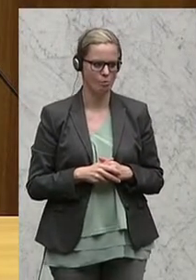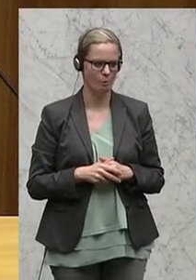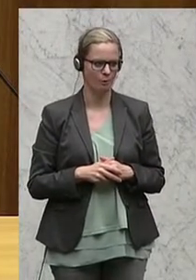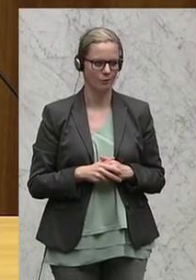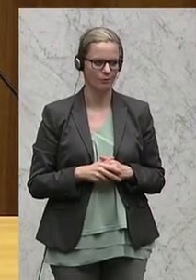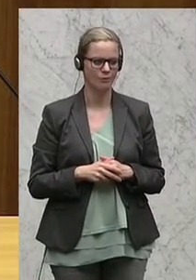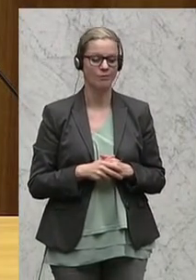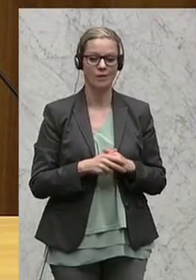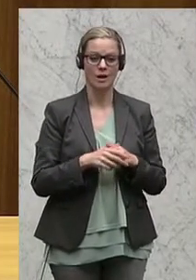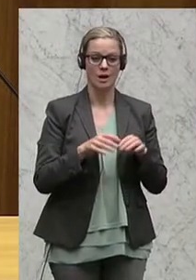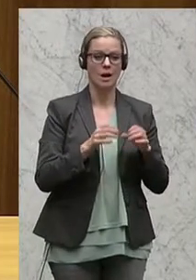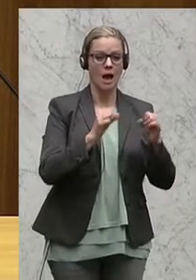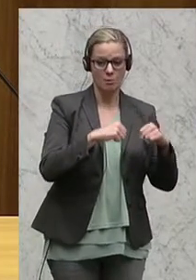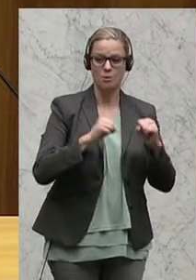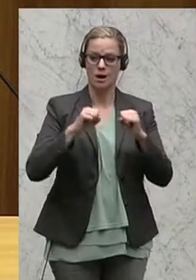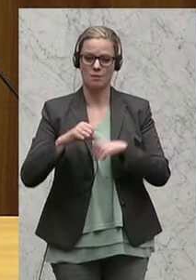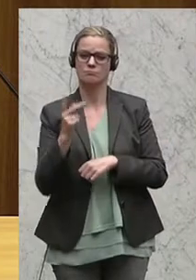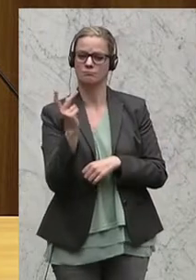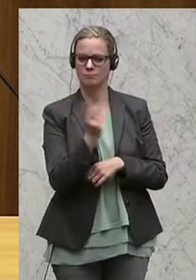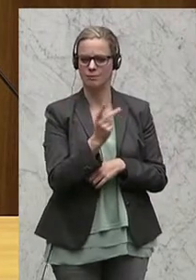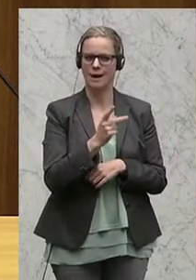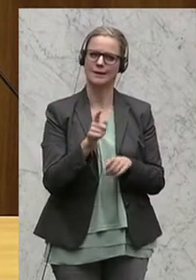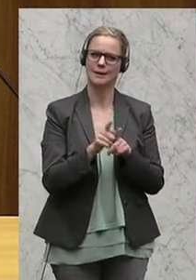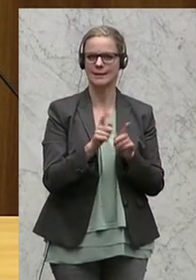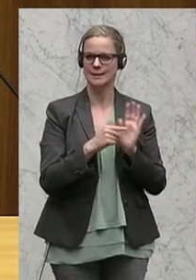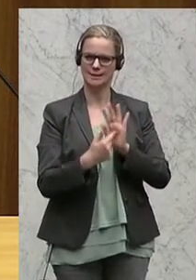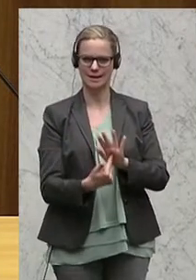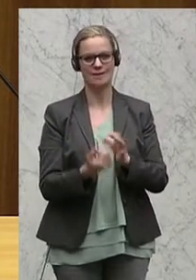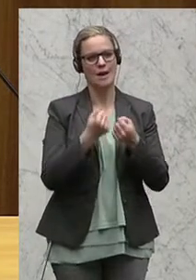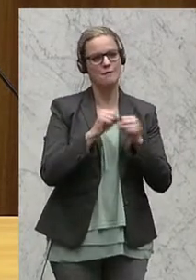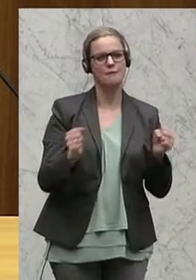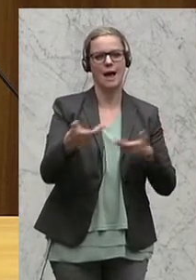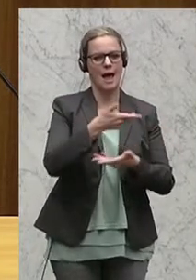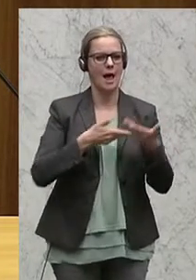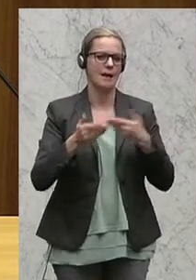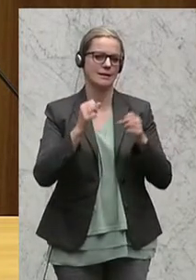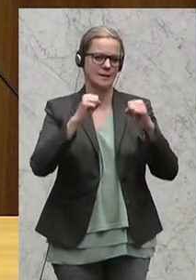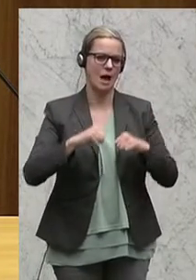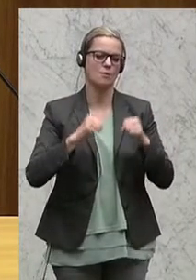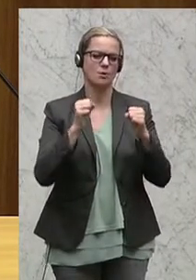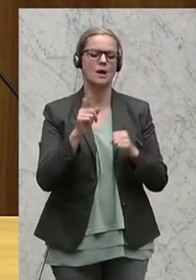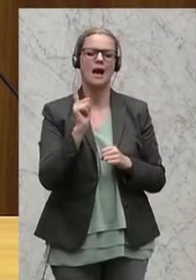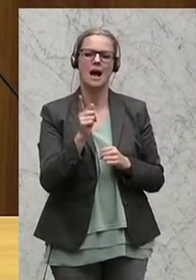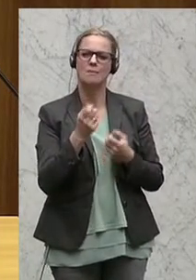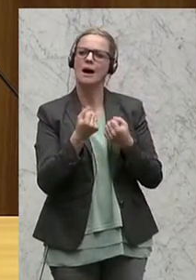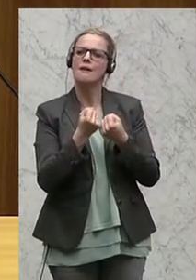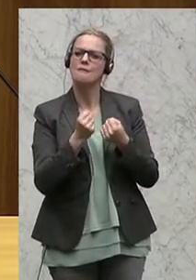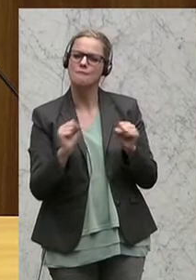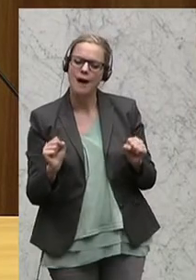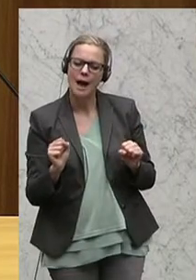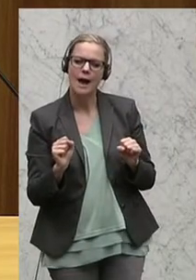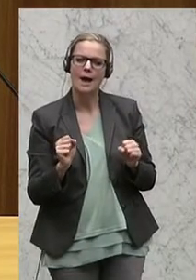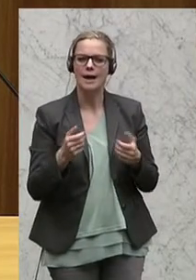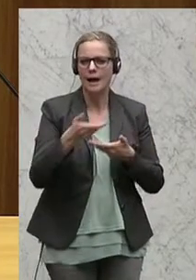Diese beiden Abkommen werden ja immer verkauft, unter Anführungszeichen, als Freihandelsabkommen mit dem Beisatz. Freihandel ist was